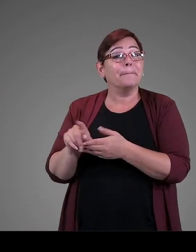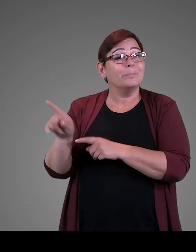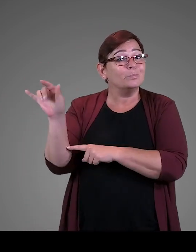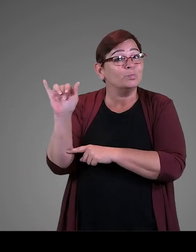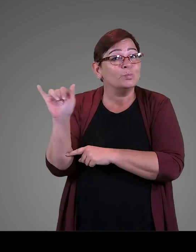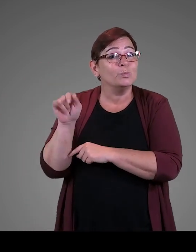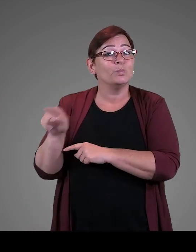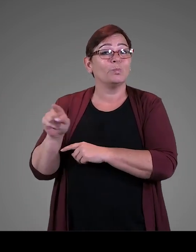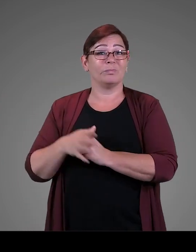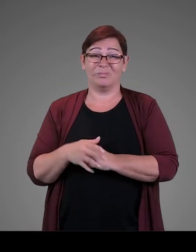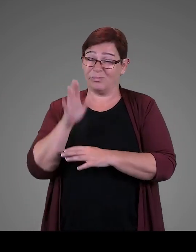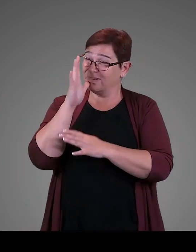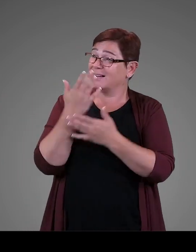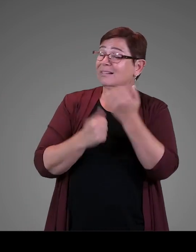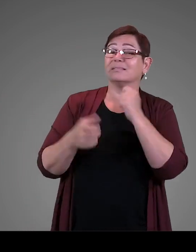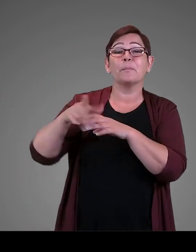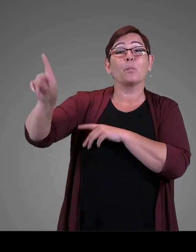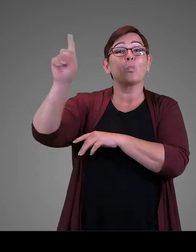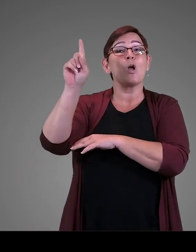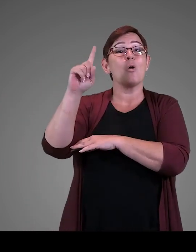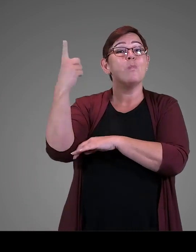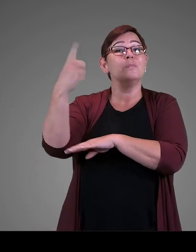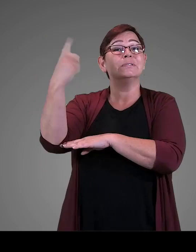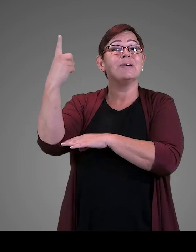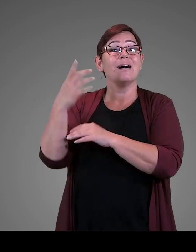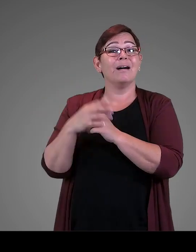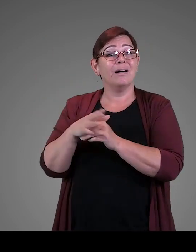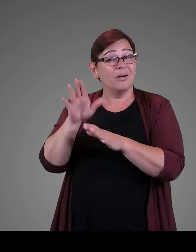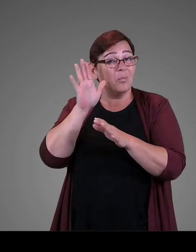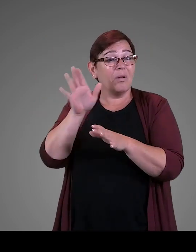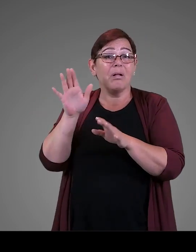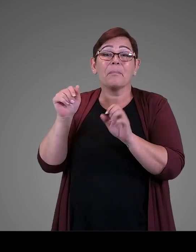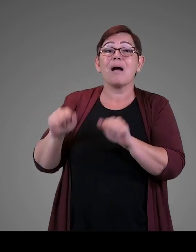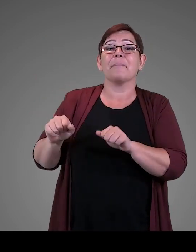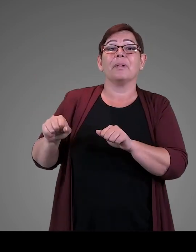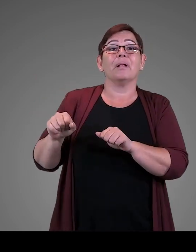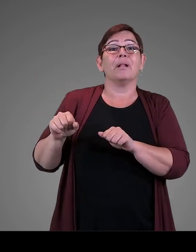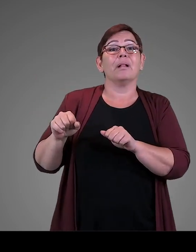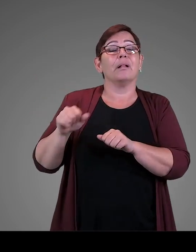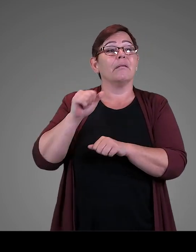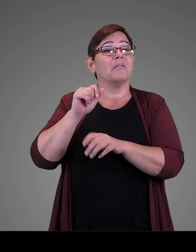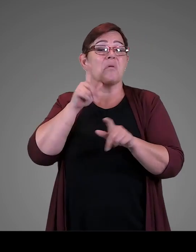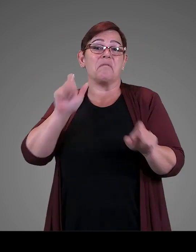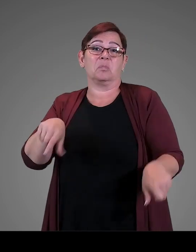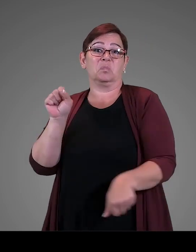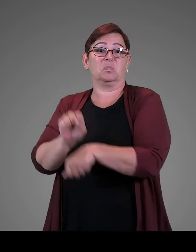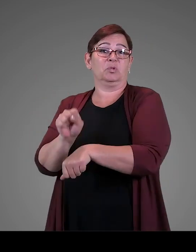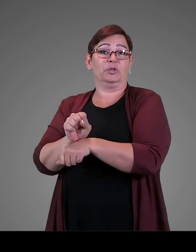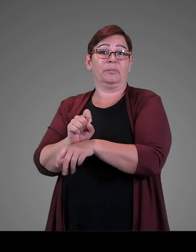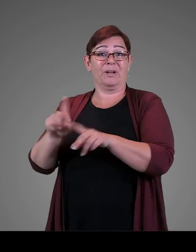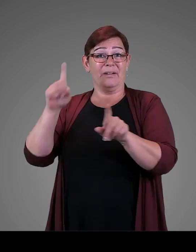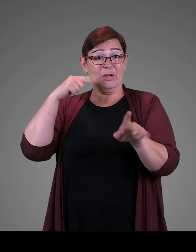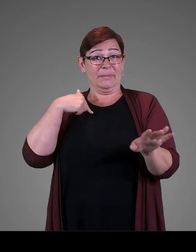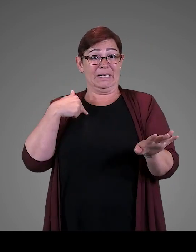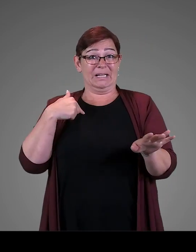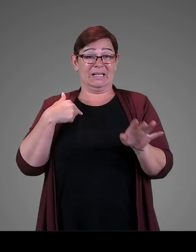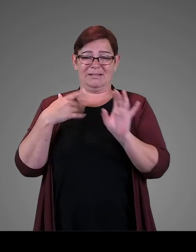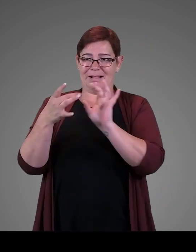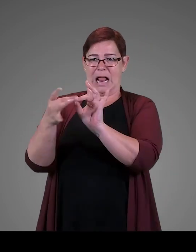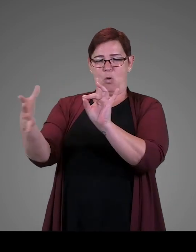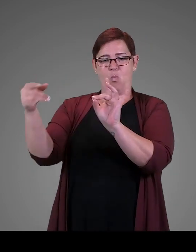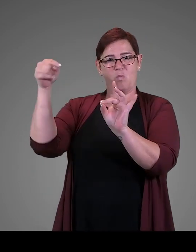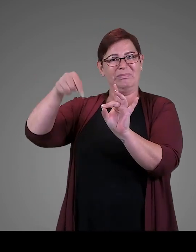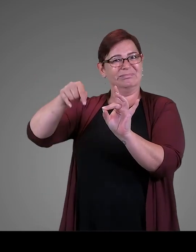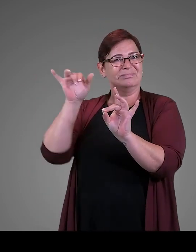quelque part, un jour on va être capable de pas travailler, prendre une... En tout cas, whatever. Mais pour moi, c'est ça, lâcher prise de cette